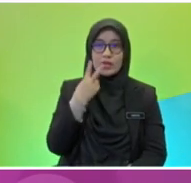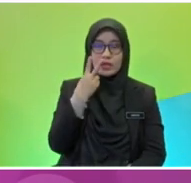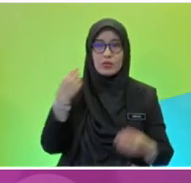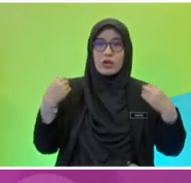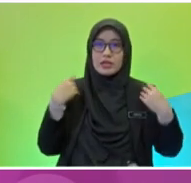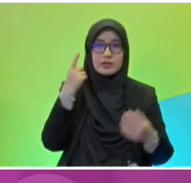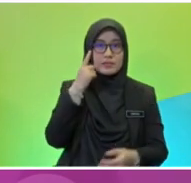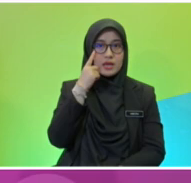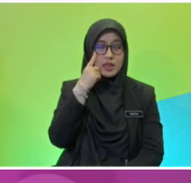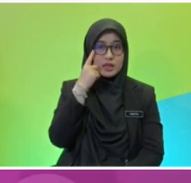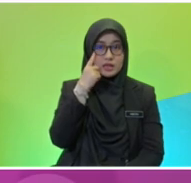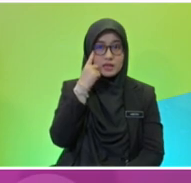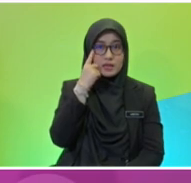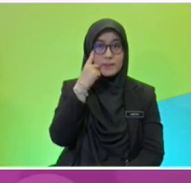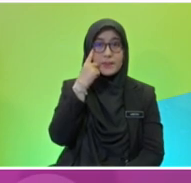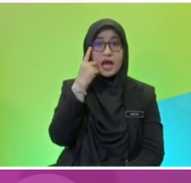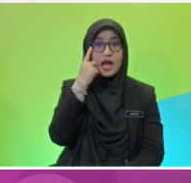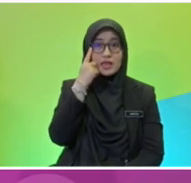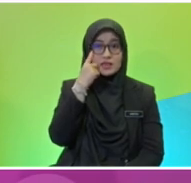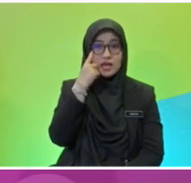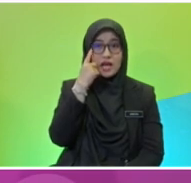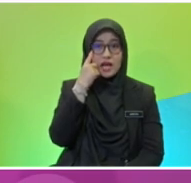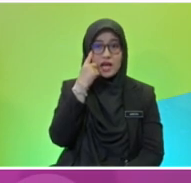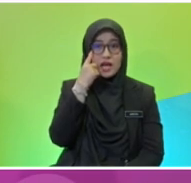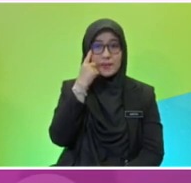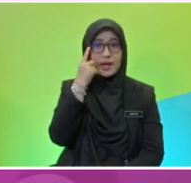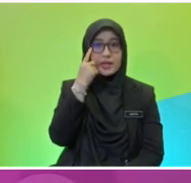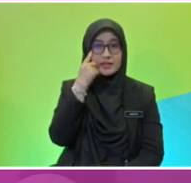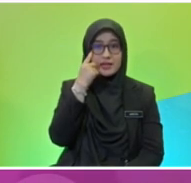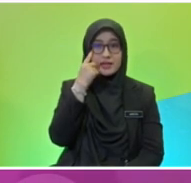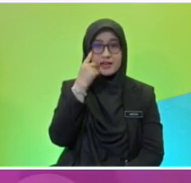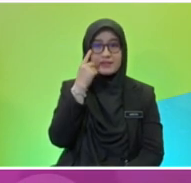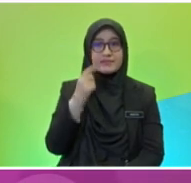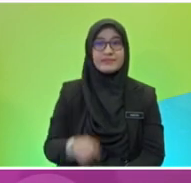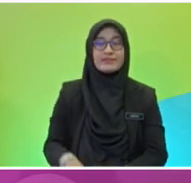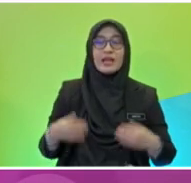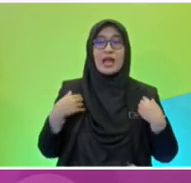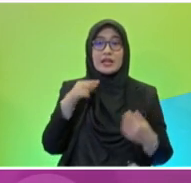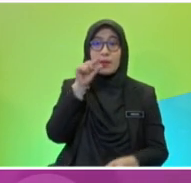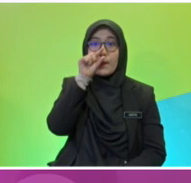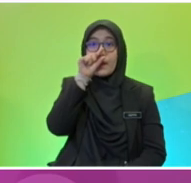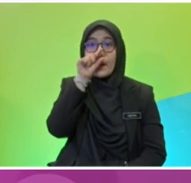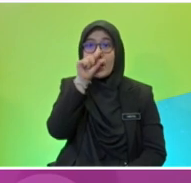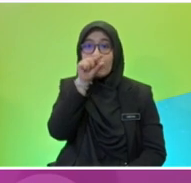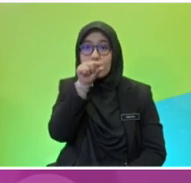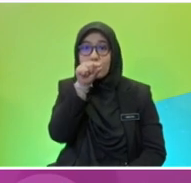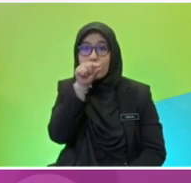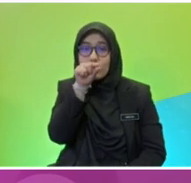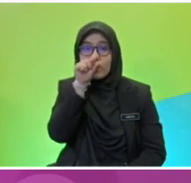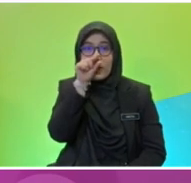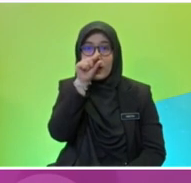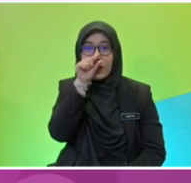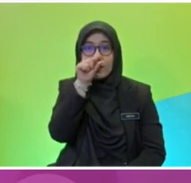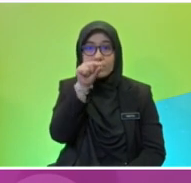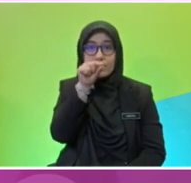mata. Ada mata. Sebut sama mata. Mata. Dia ada paruh. Paruh. Dia